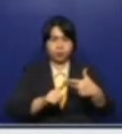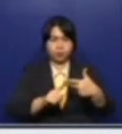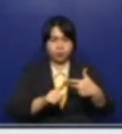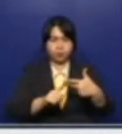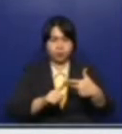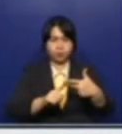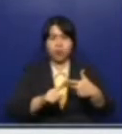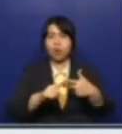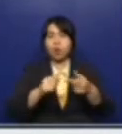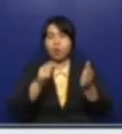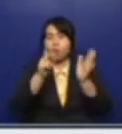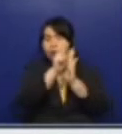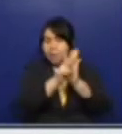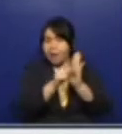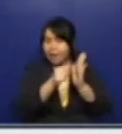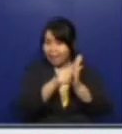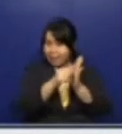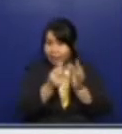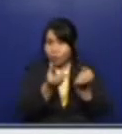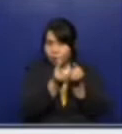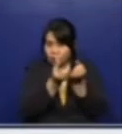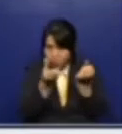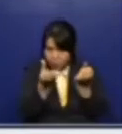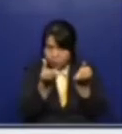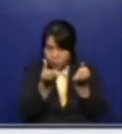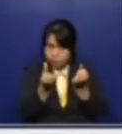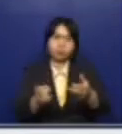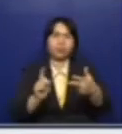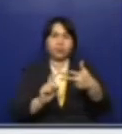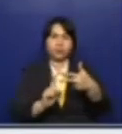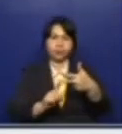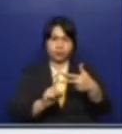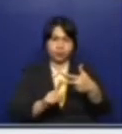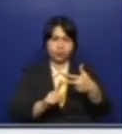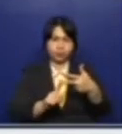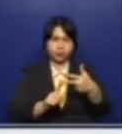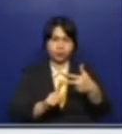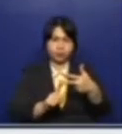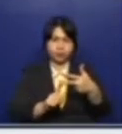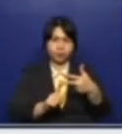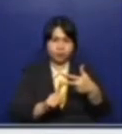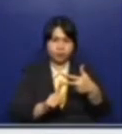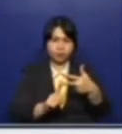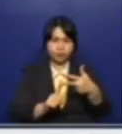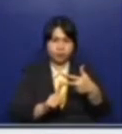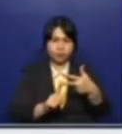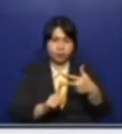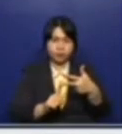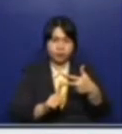การแก้ไขกฎหมายรัฐธรรมนูญ3การ